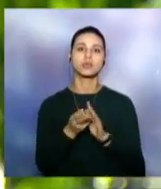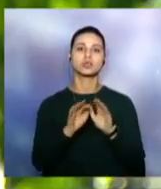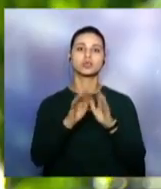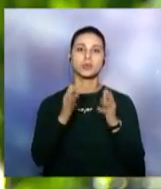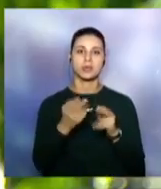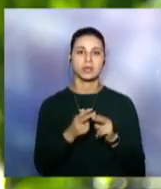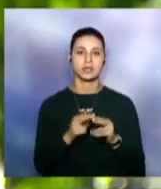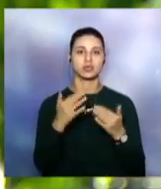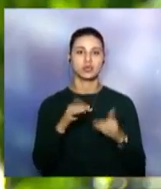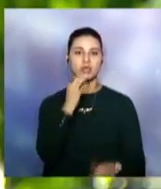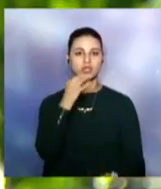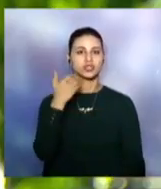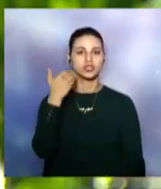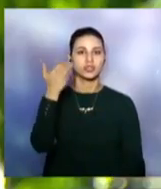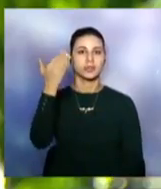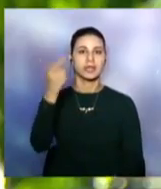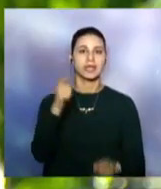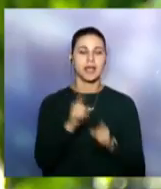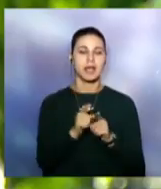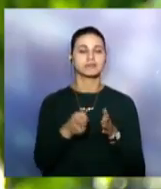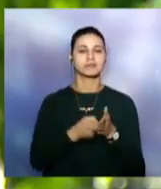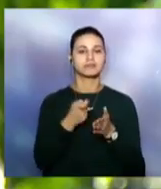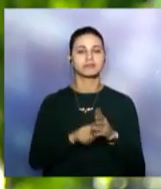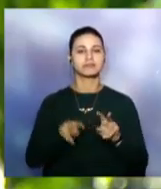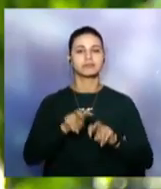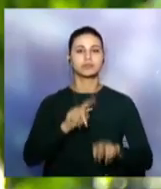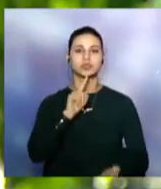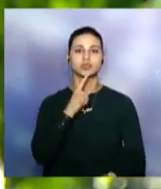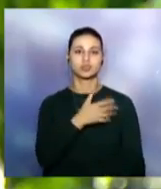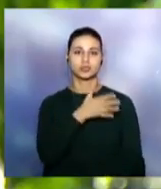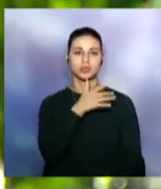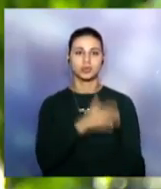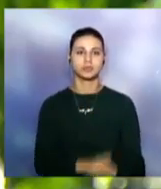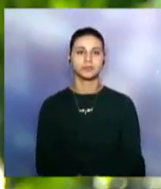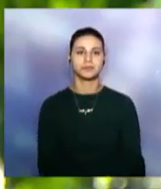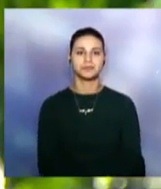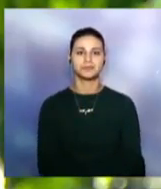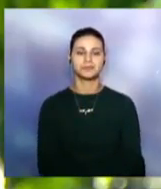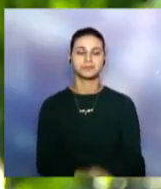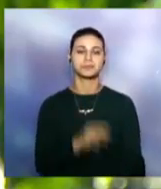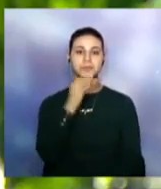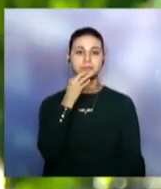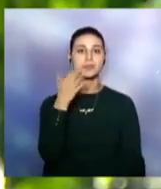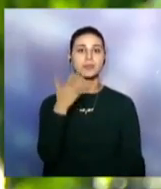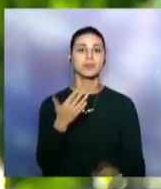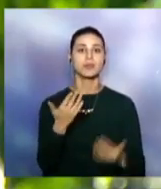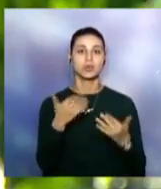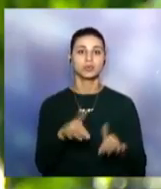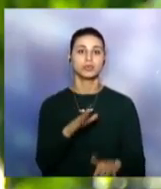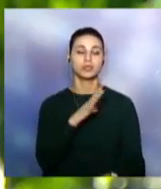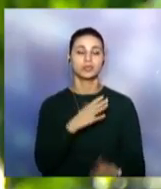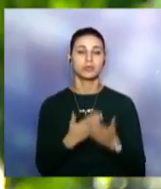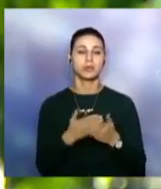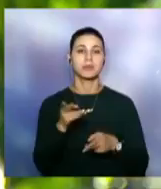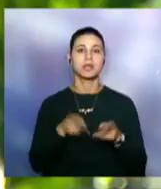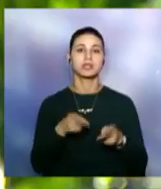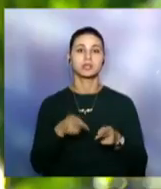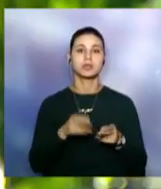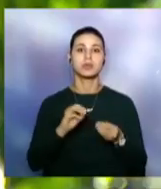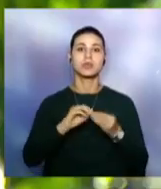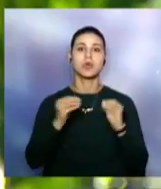უკვე მიდგართ უფრო ასე ვთქვათ, რთულ შემთხვევებში. შემდეგ თუ დადასტურდა, რომ არის ქირურგიული პრობლემა, რა